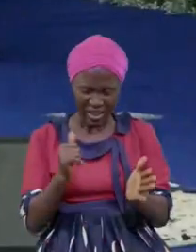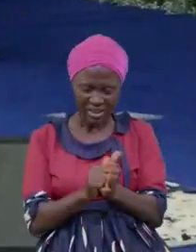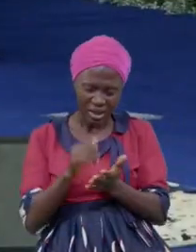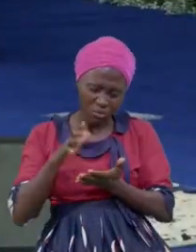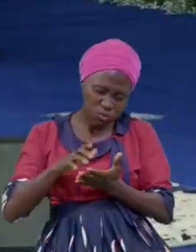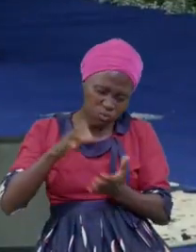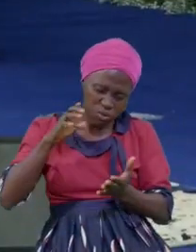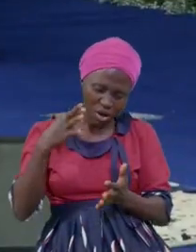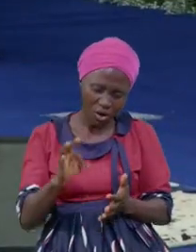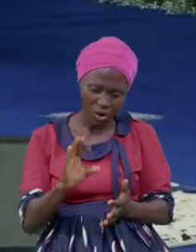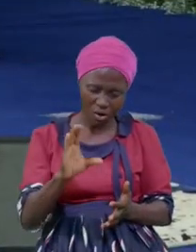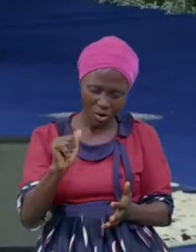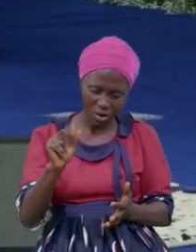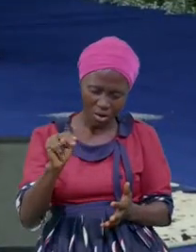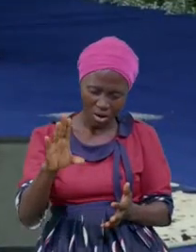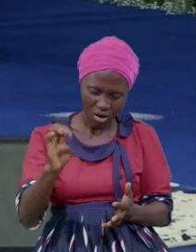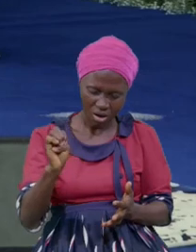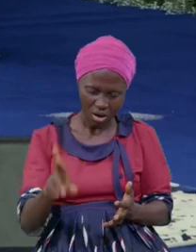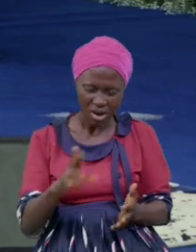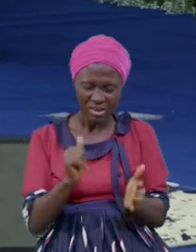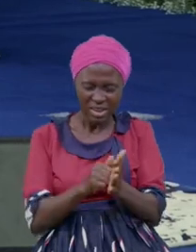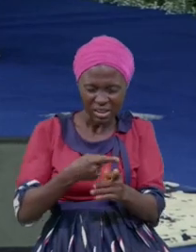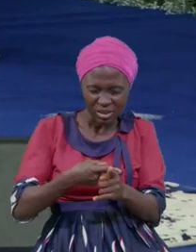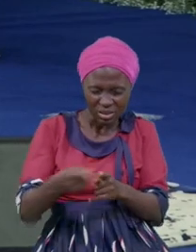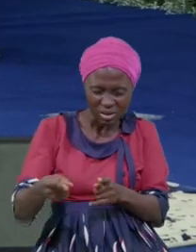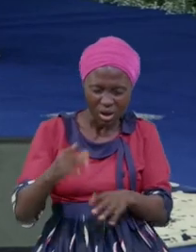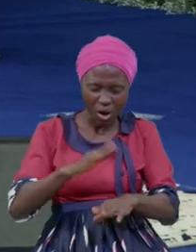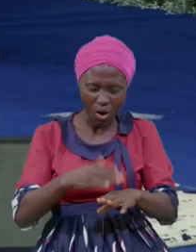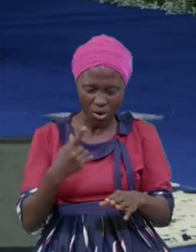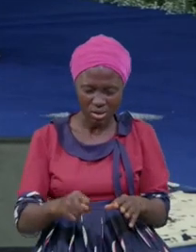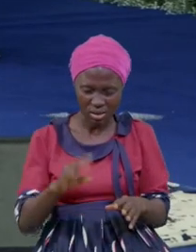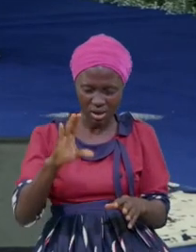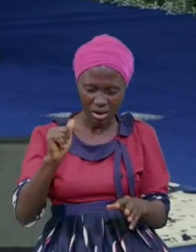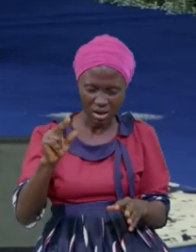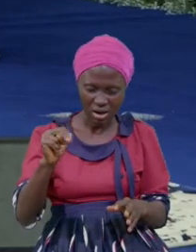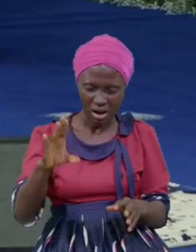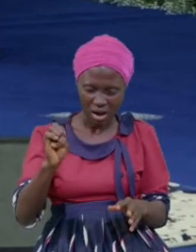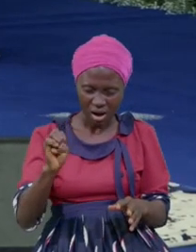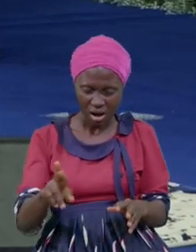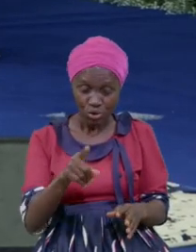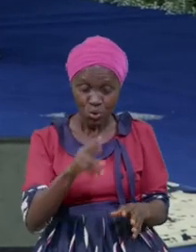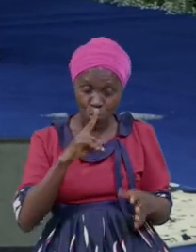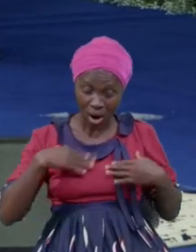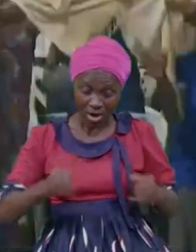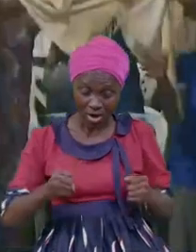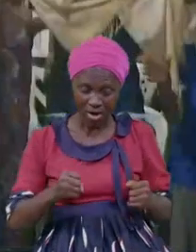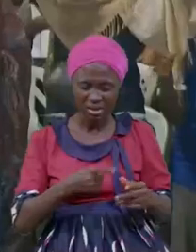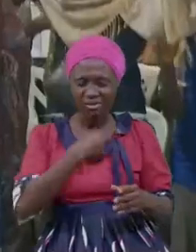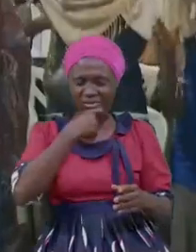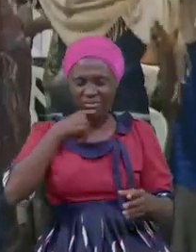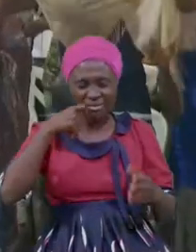Enflement de cancer, cette plaie du cancer, tu es guéri, dessèche maintenant au nom